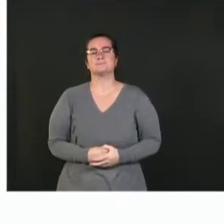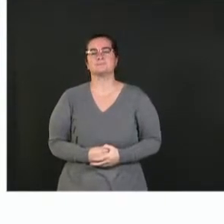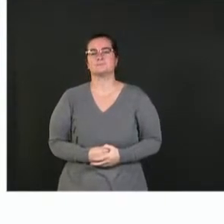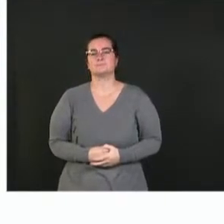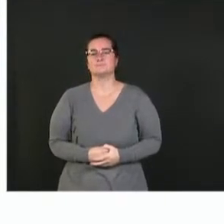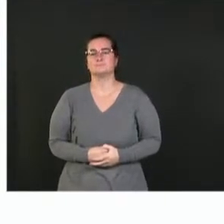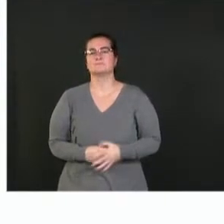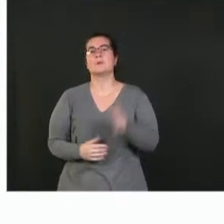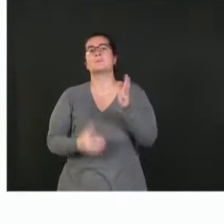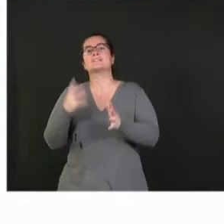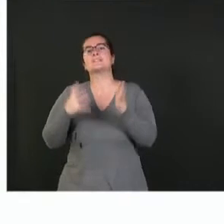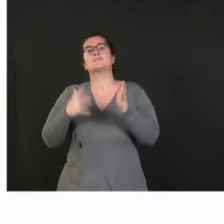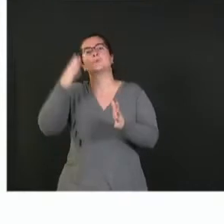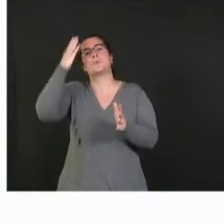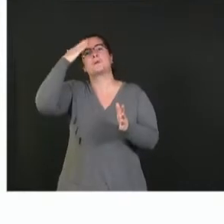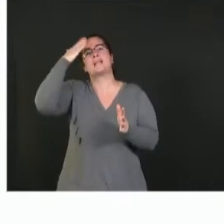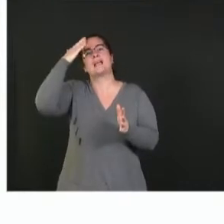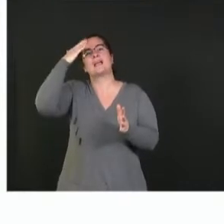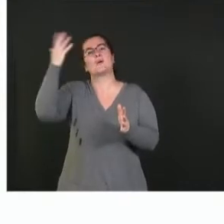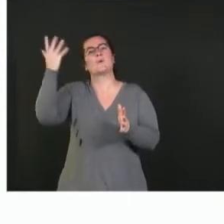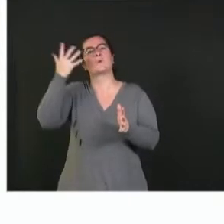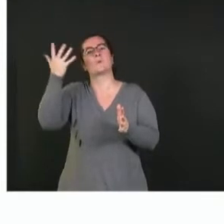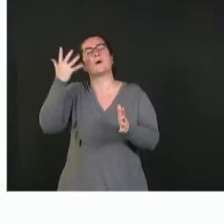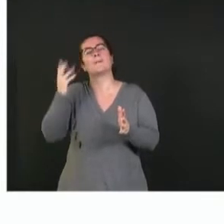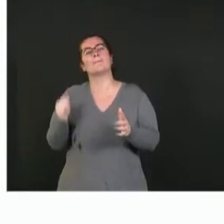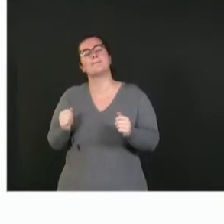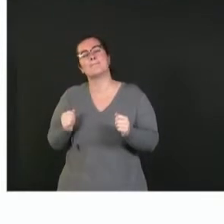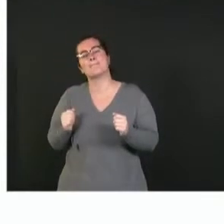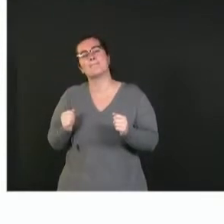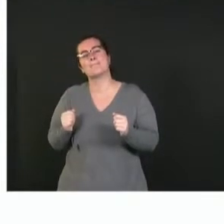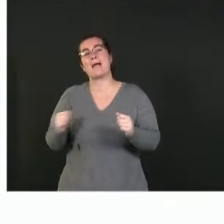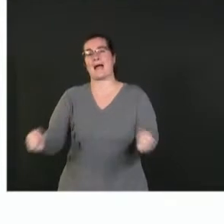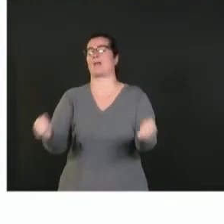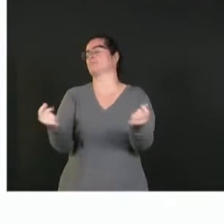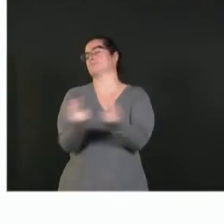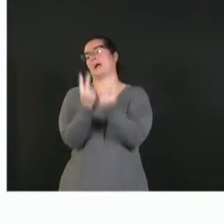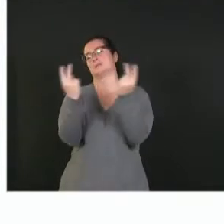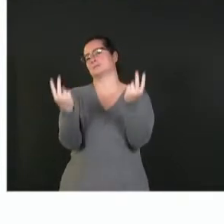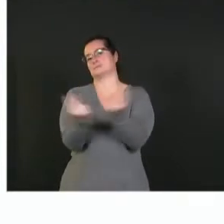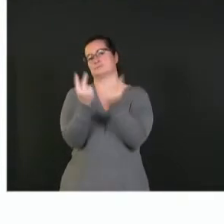Peut-être que vous le connaissez, mais c'est un magnifique parc